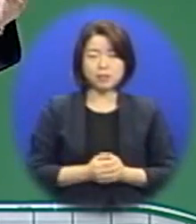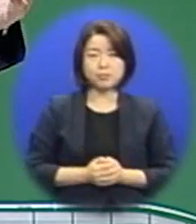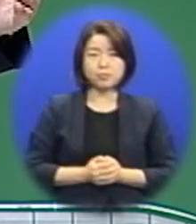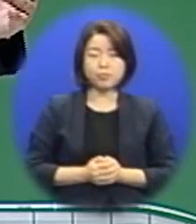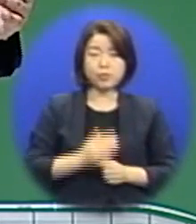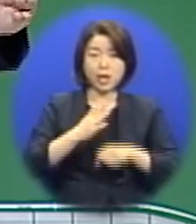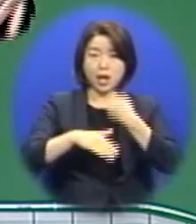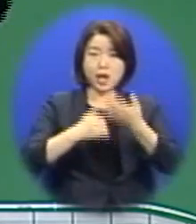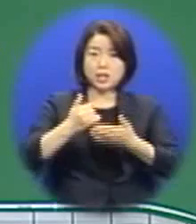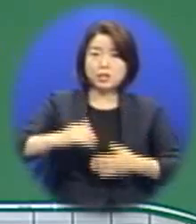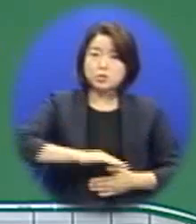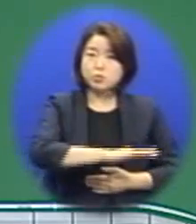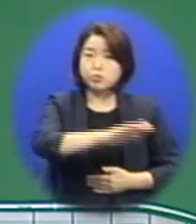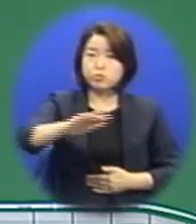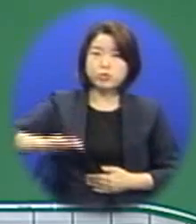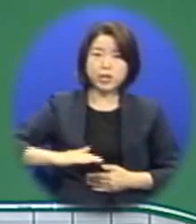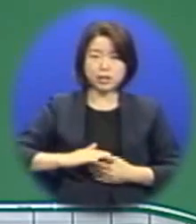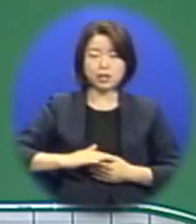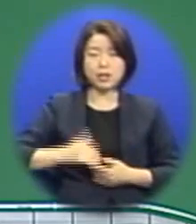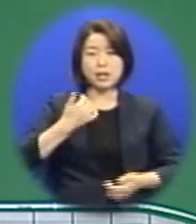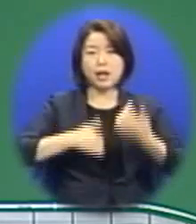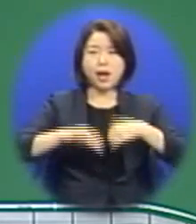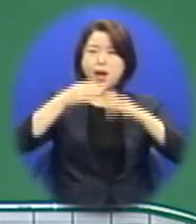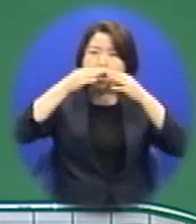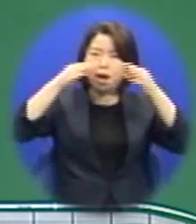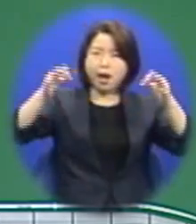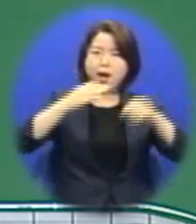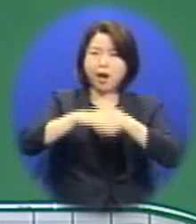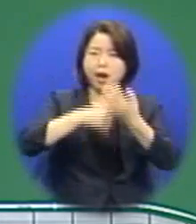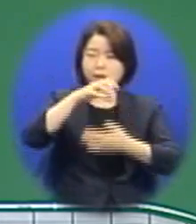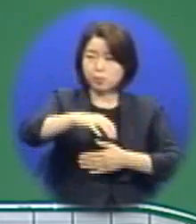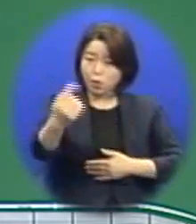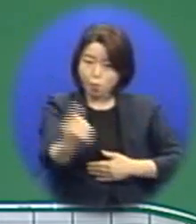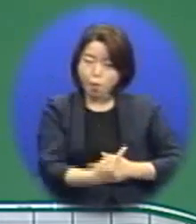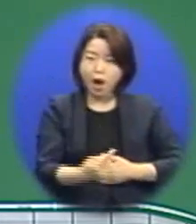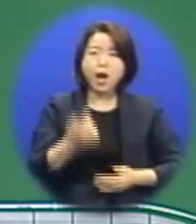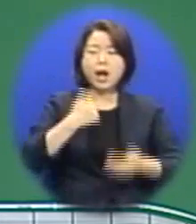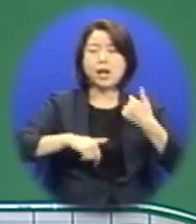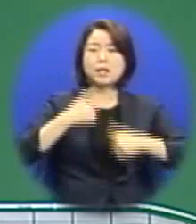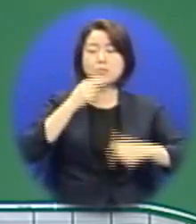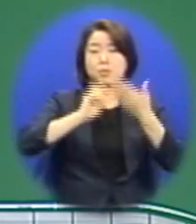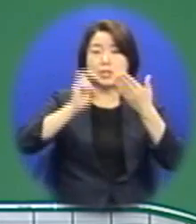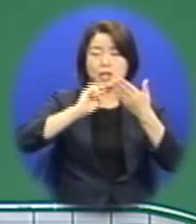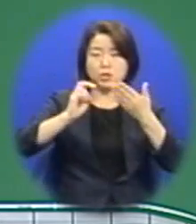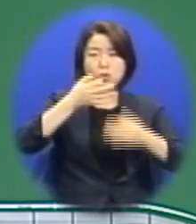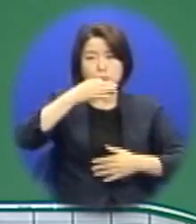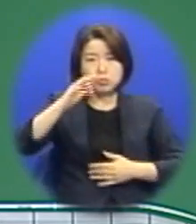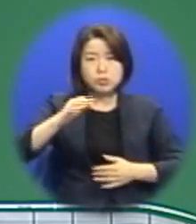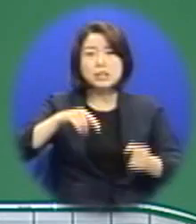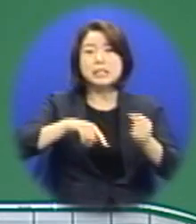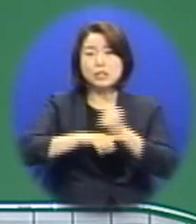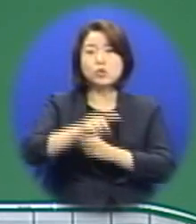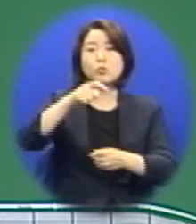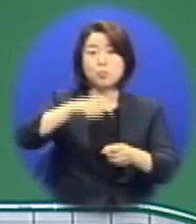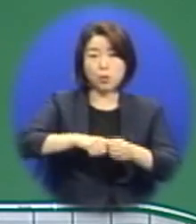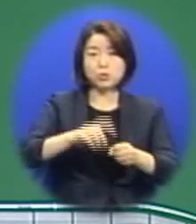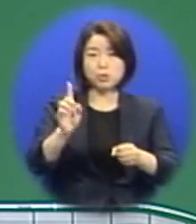하나님께서 우리에게 환호성을 지르며 하나님께 나와 기쁨의 찬송을 부르라고 하시는 이유는